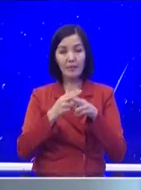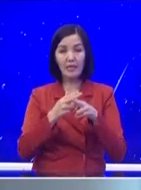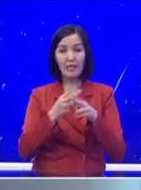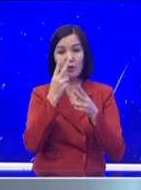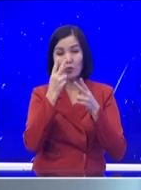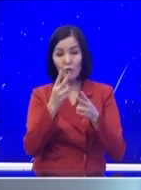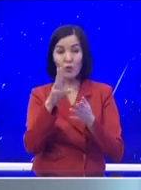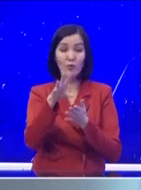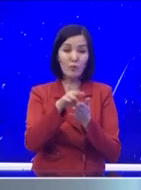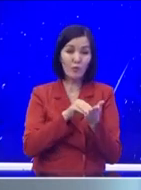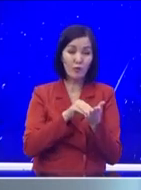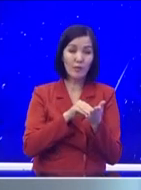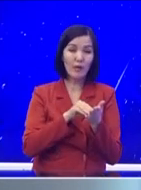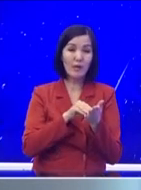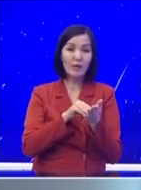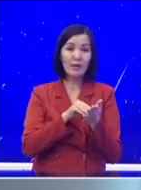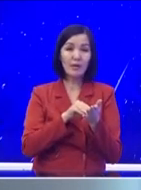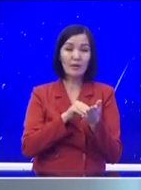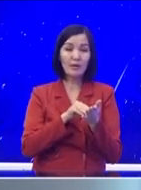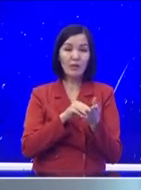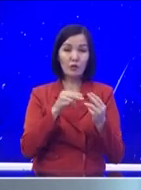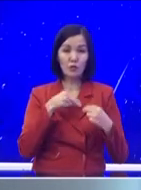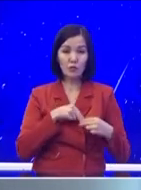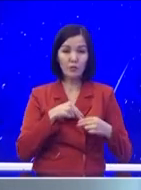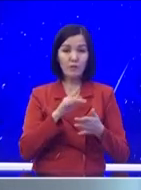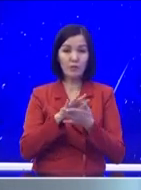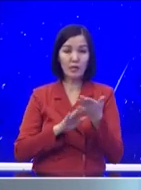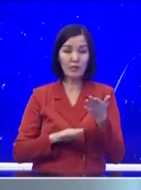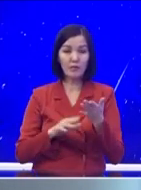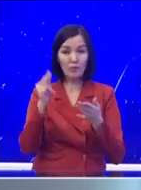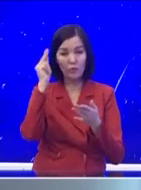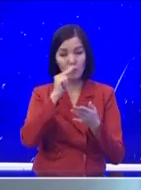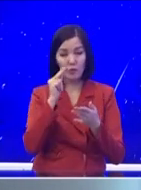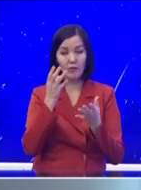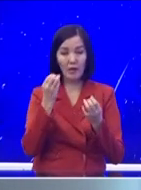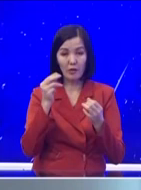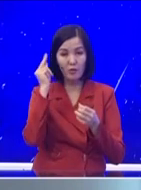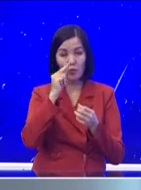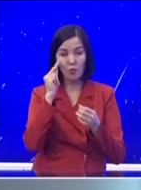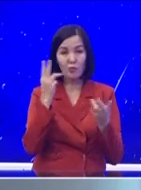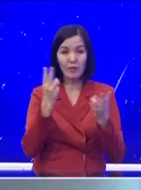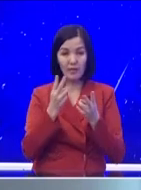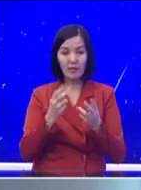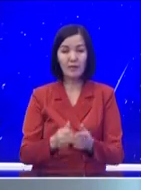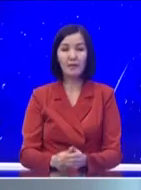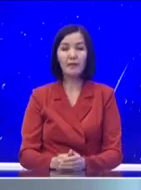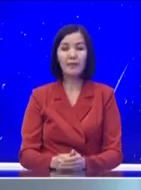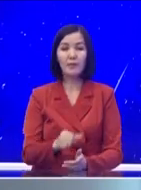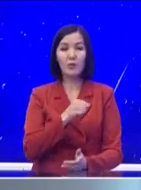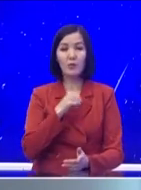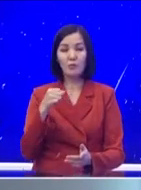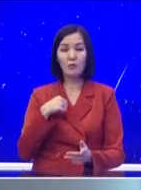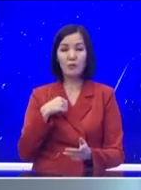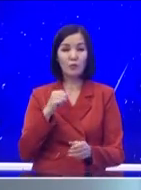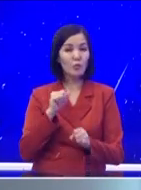жаңағы тәрбиесімен осы журналистикада келе жатырмын деп ойлай. Менің үйренгенімнен үйренерім көп әлі де. Өз-өзіме